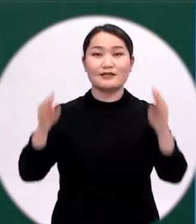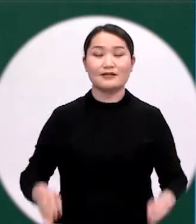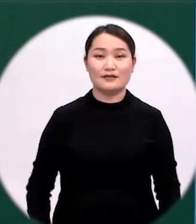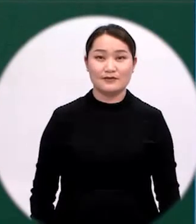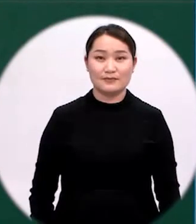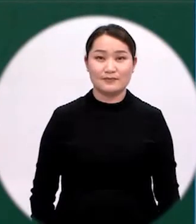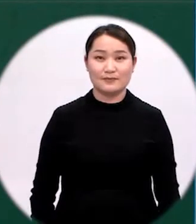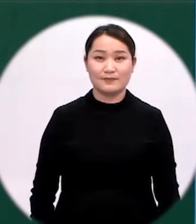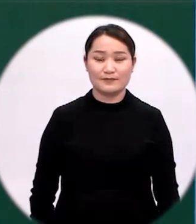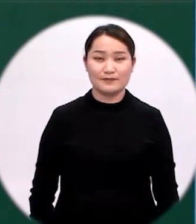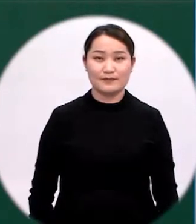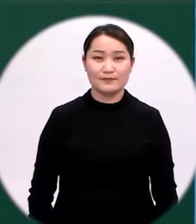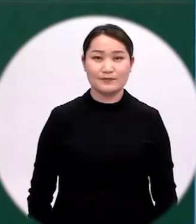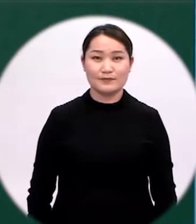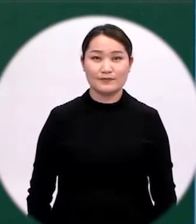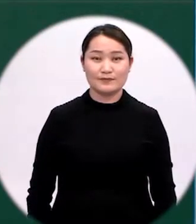малгайтай.